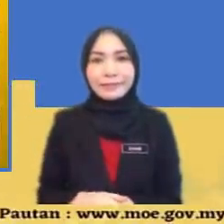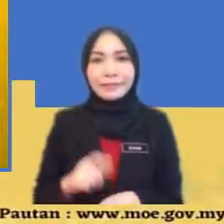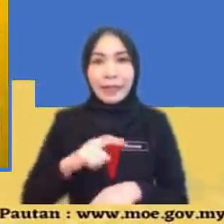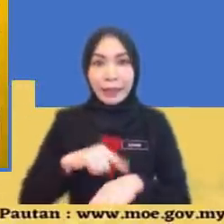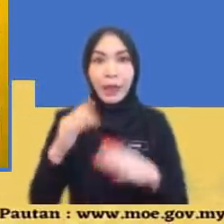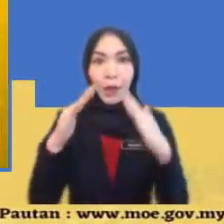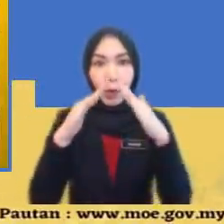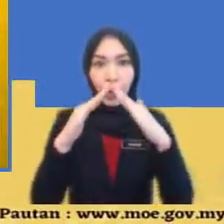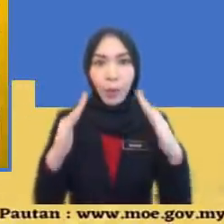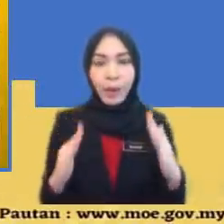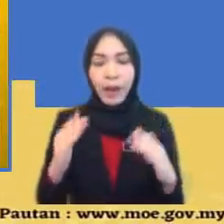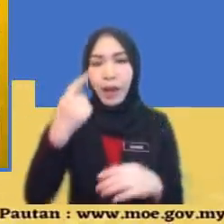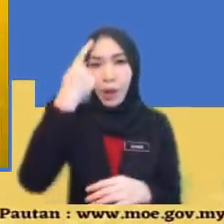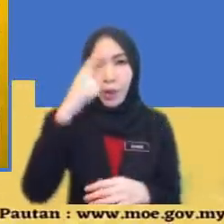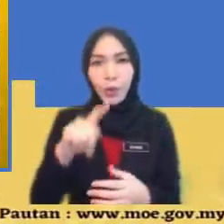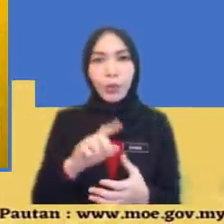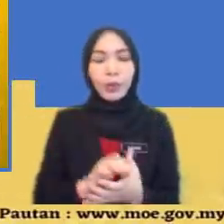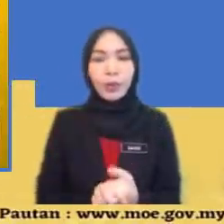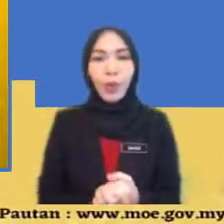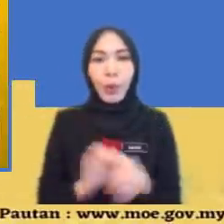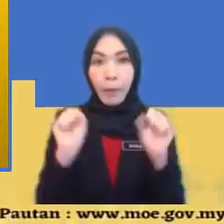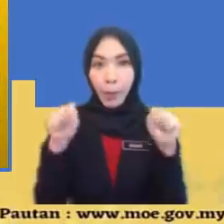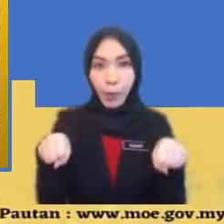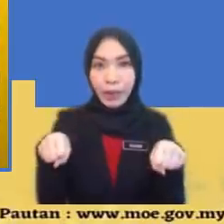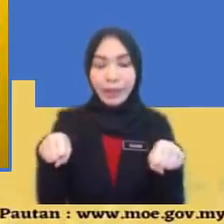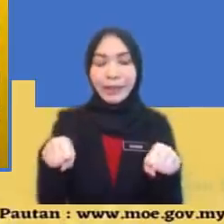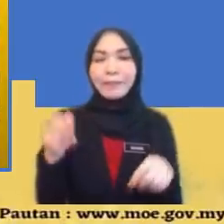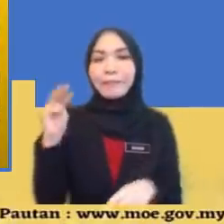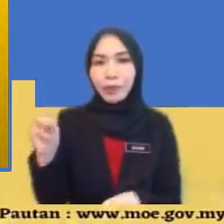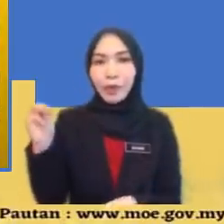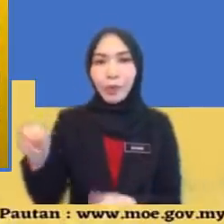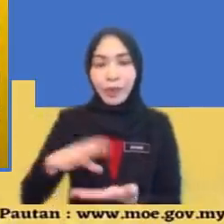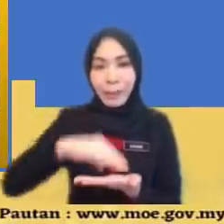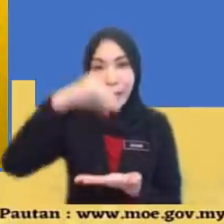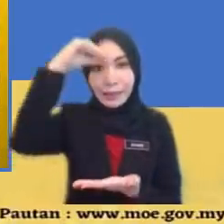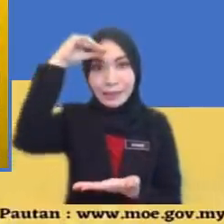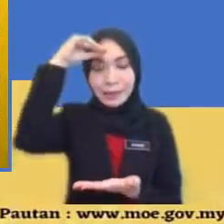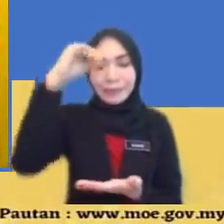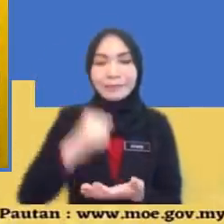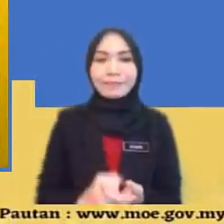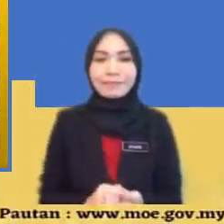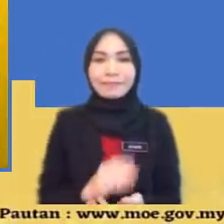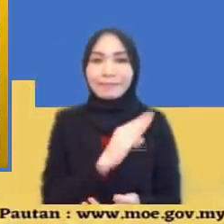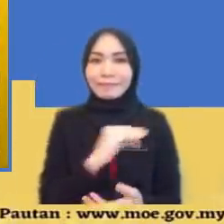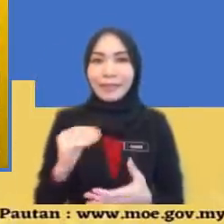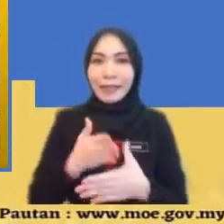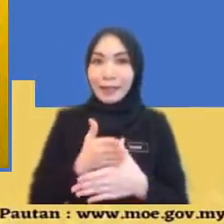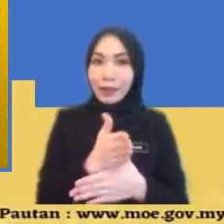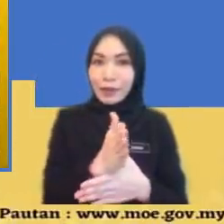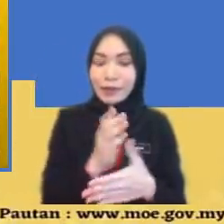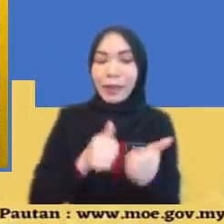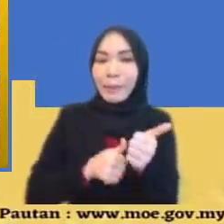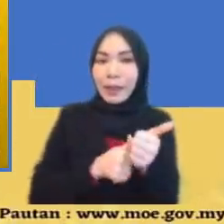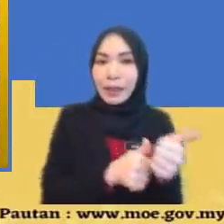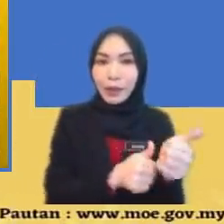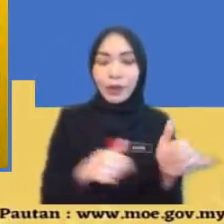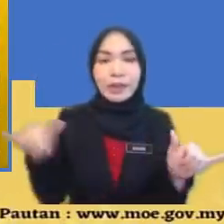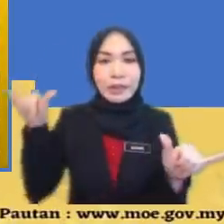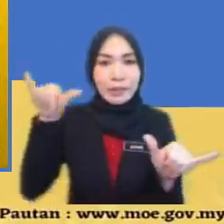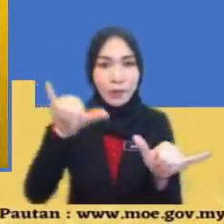bagi memastikan kelangsungan pembelajaran mulut pembelajaran mulai dilaksanakan mengikut kesesuaian